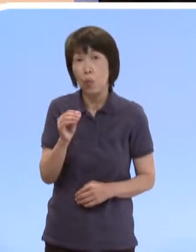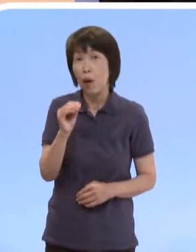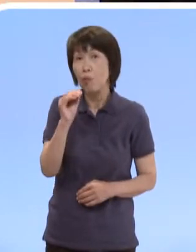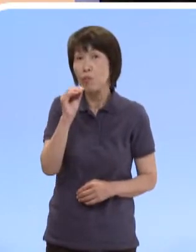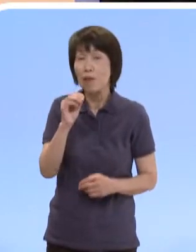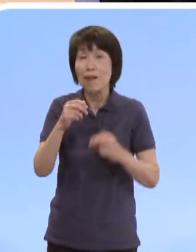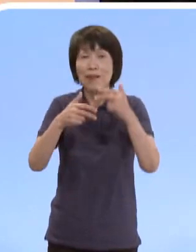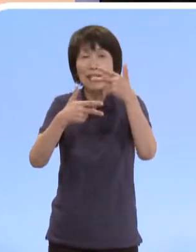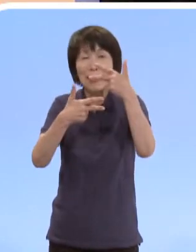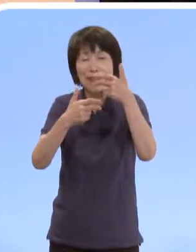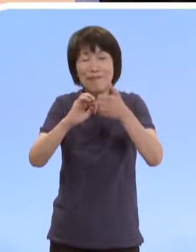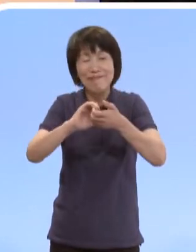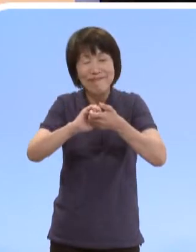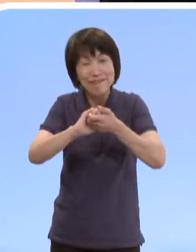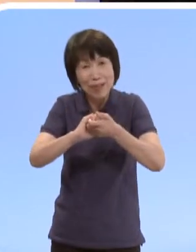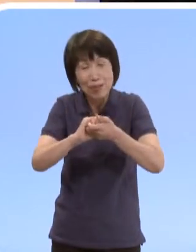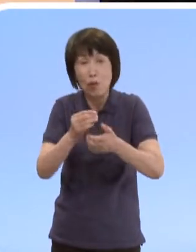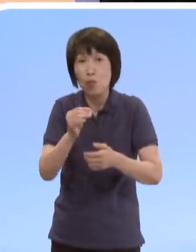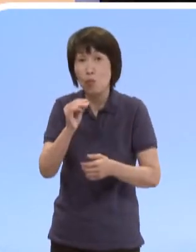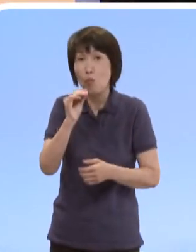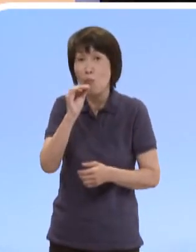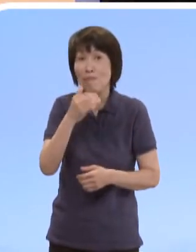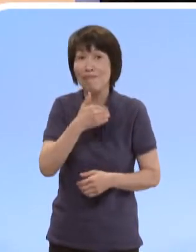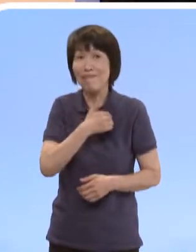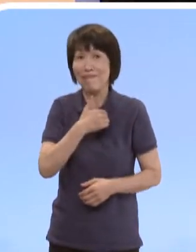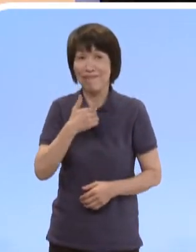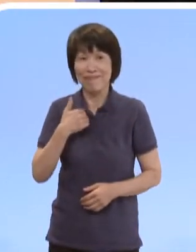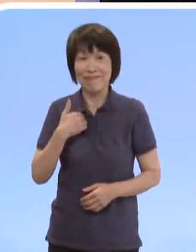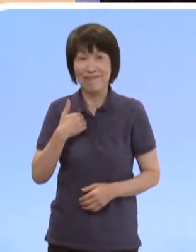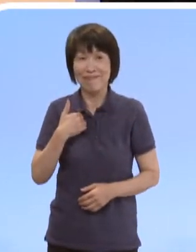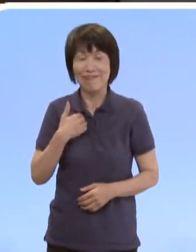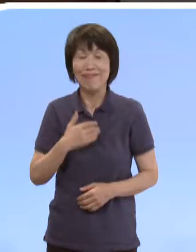このカクテルは7月7日限定です。